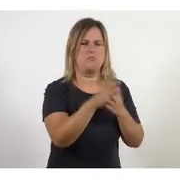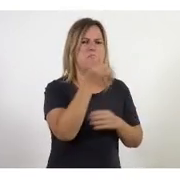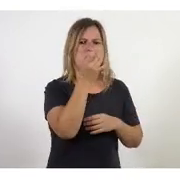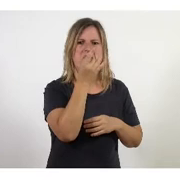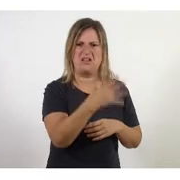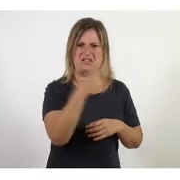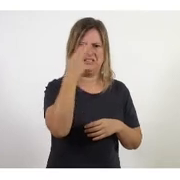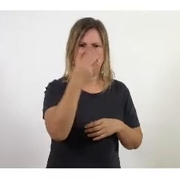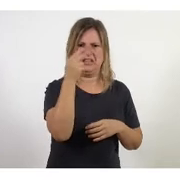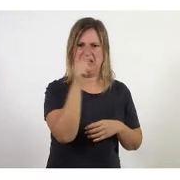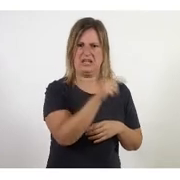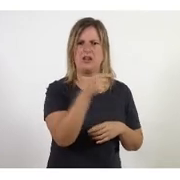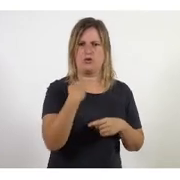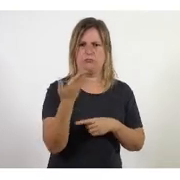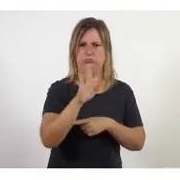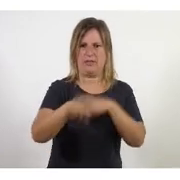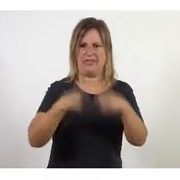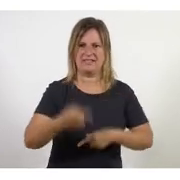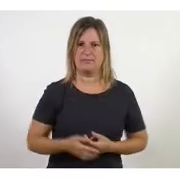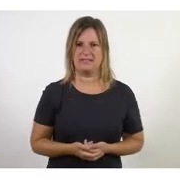interessant. Comencem, si us sembla,